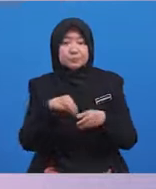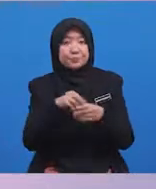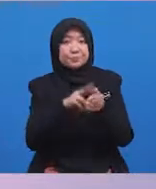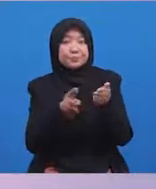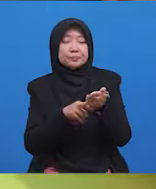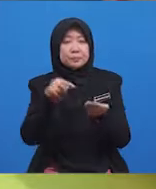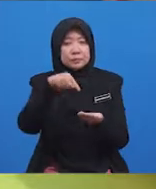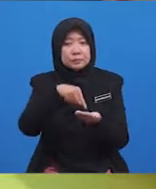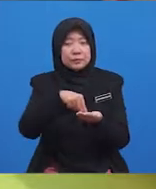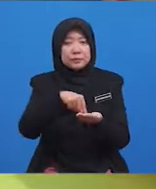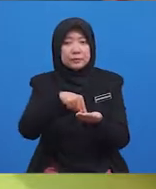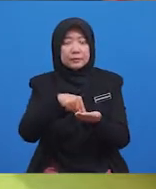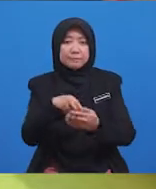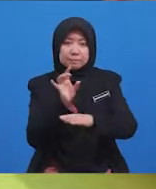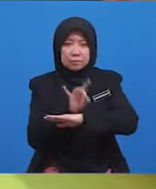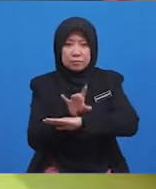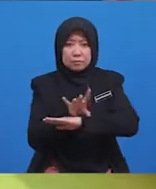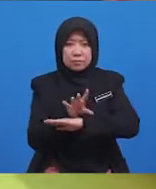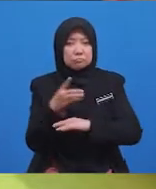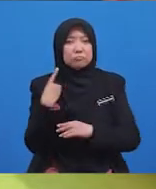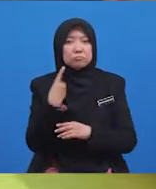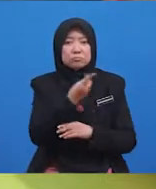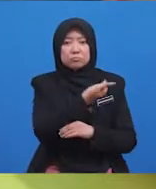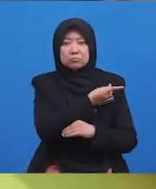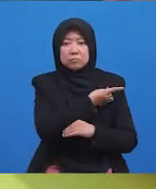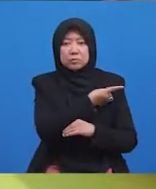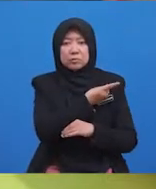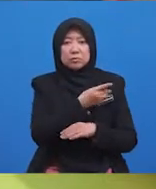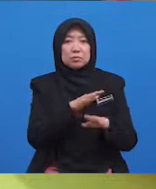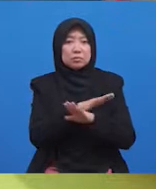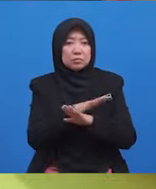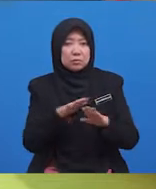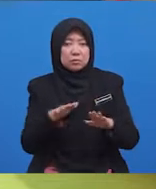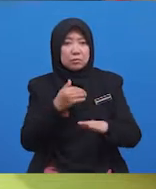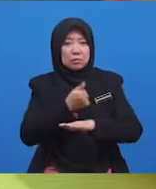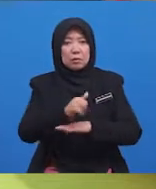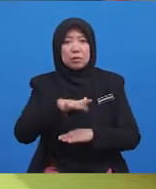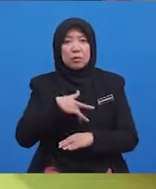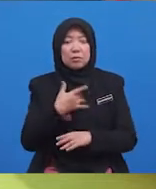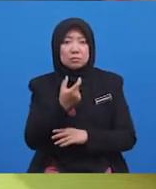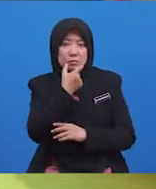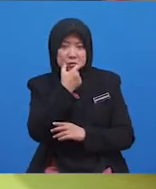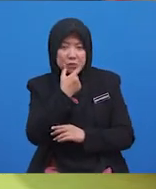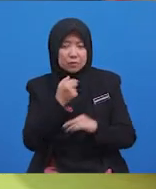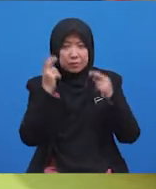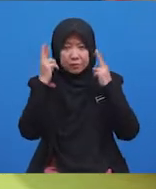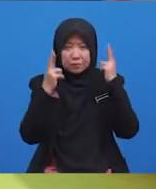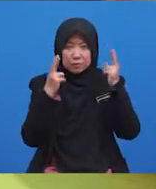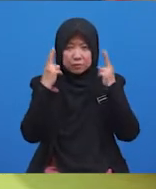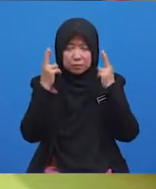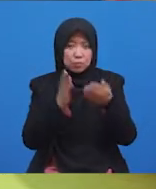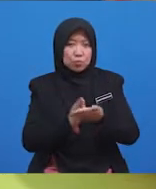ini juga, penulis turut menasihati kita agar tidak terlalu membiarkan perasaan sedih dan